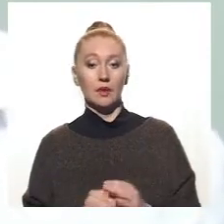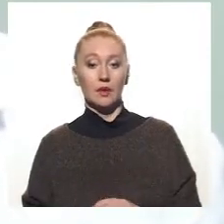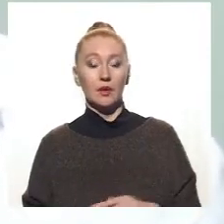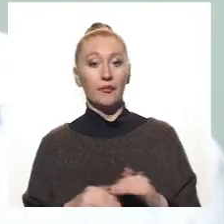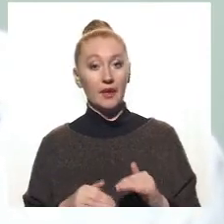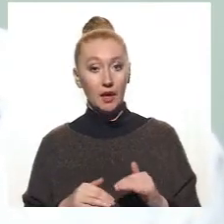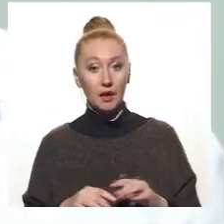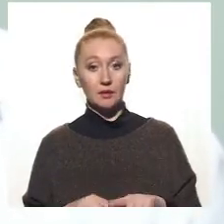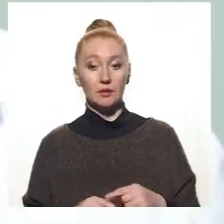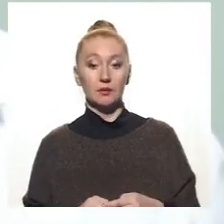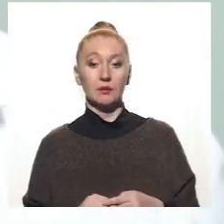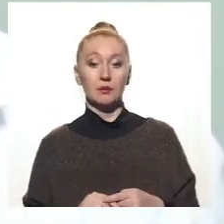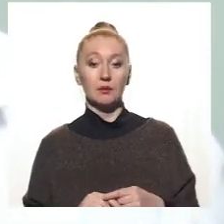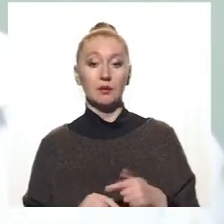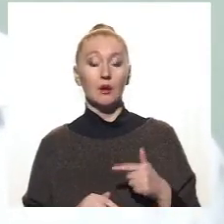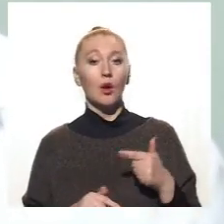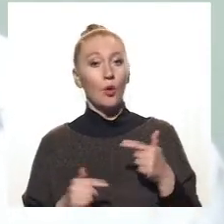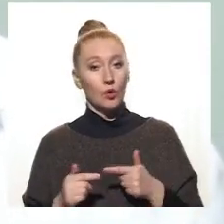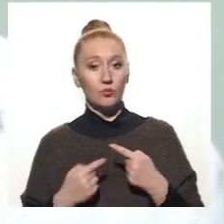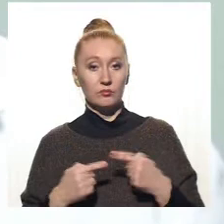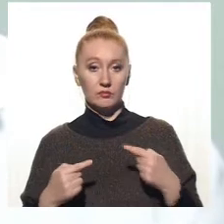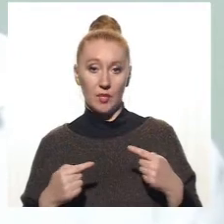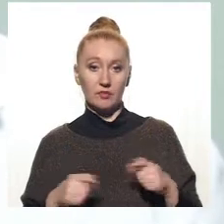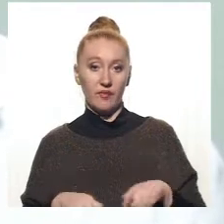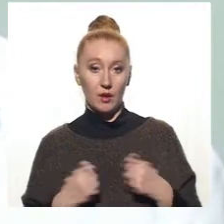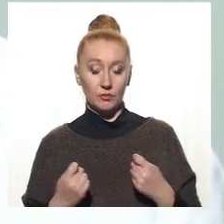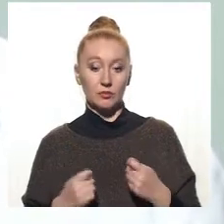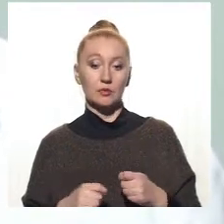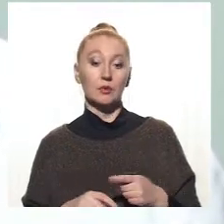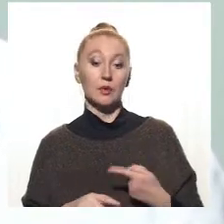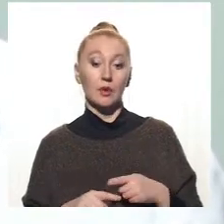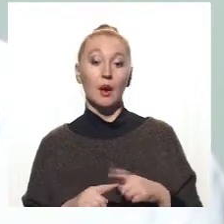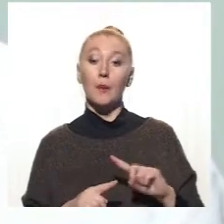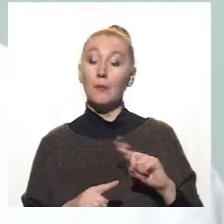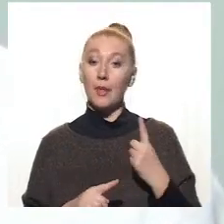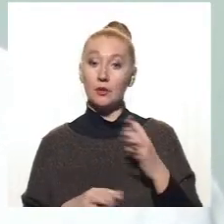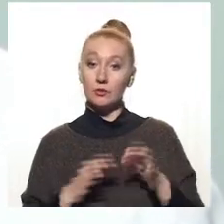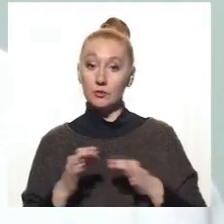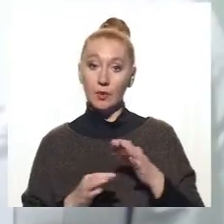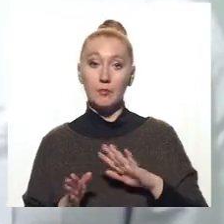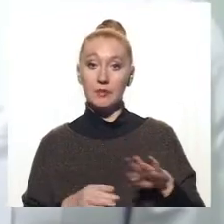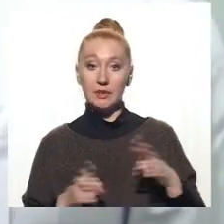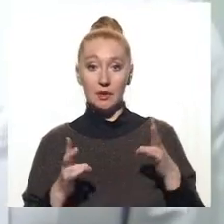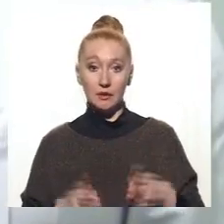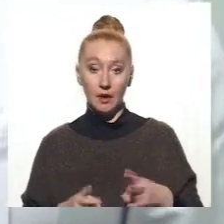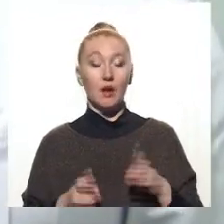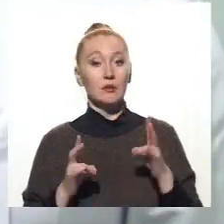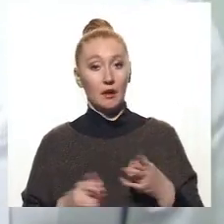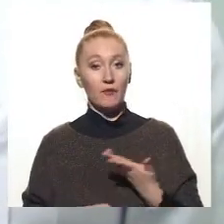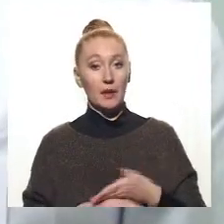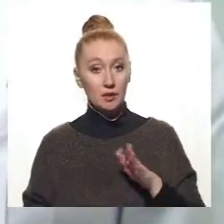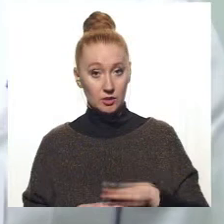зберігаються грубі когнітивні розлади. І зараз перша доба після травми. Травма досить